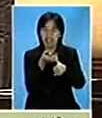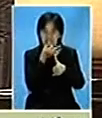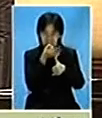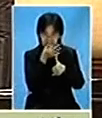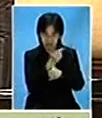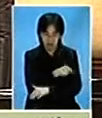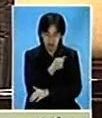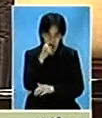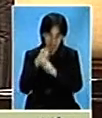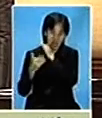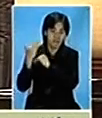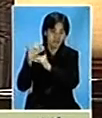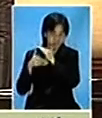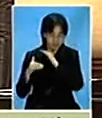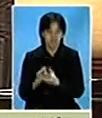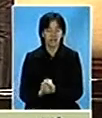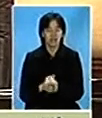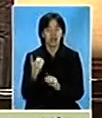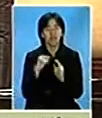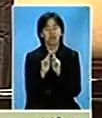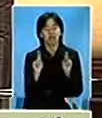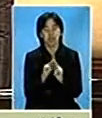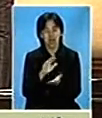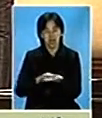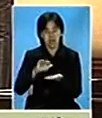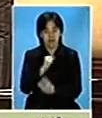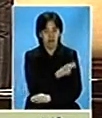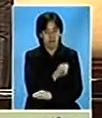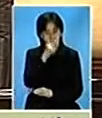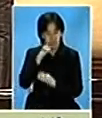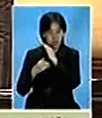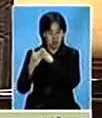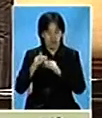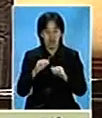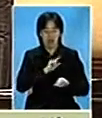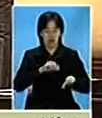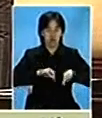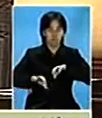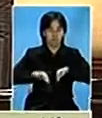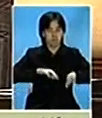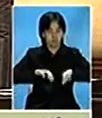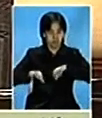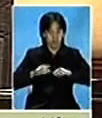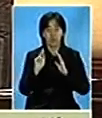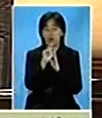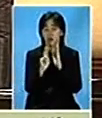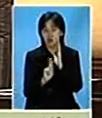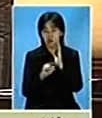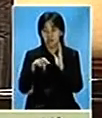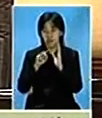ชีพการแพทย์แผนไทยแล้วก็มีคณะกรรมการสภาการแพทย์แผนไทยเป็นองค์กรบริหารซึ่งโดยเจตนารมณ์กฎหมายฉบับนี้